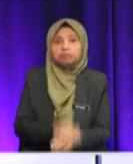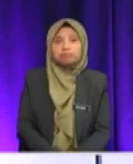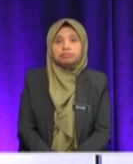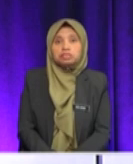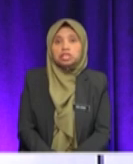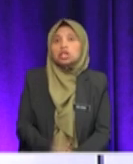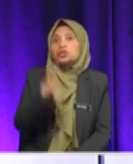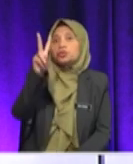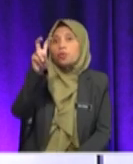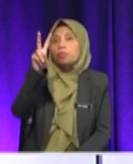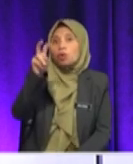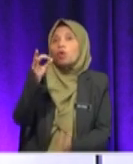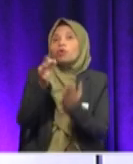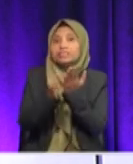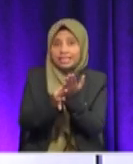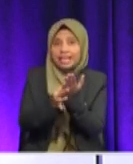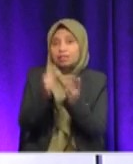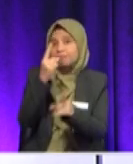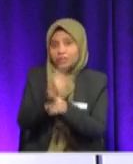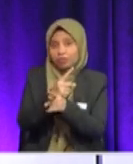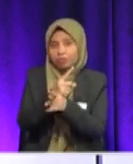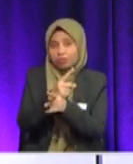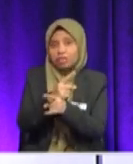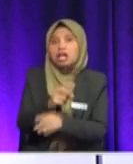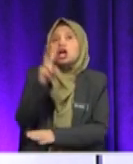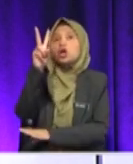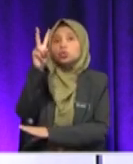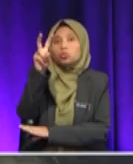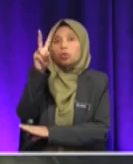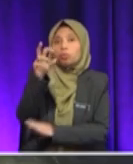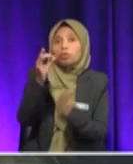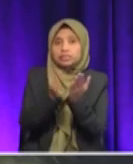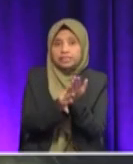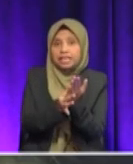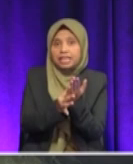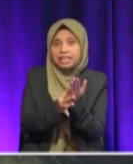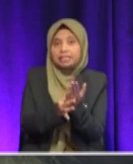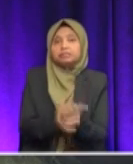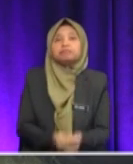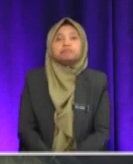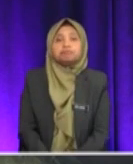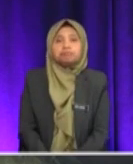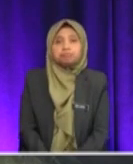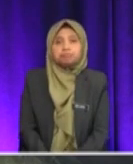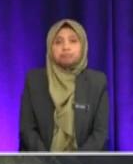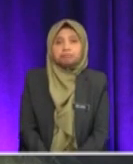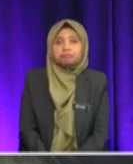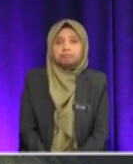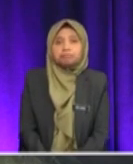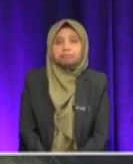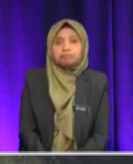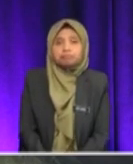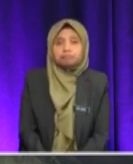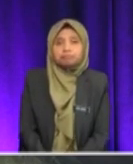20-sin ya betul 20 sini Oh sing ngene ki sayanya dingo hahaha oke